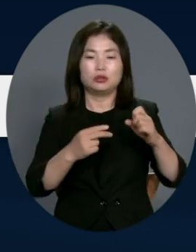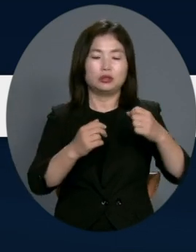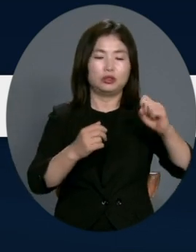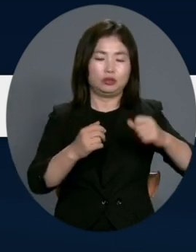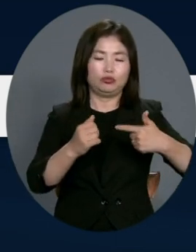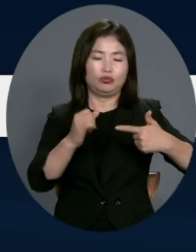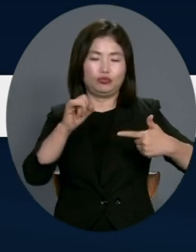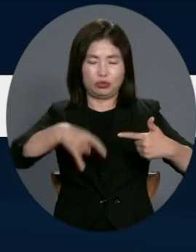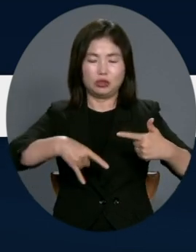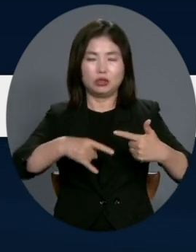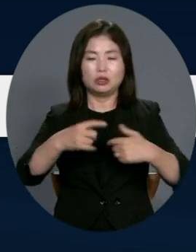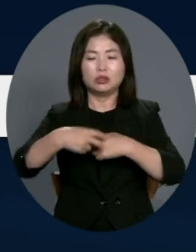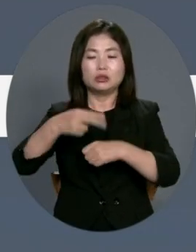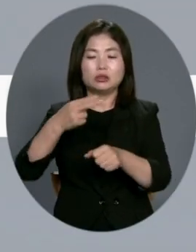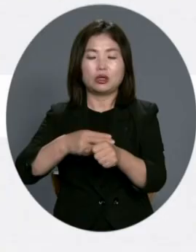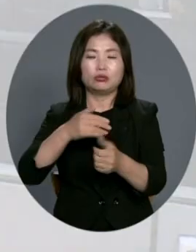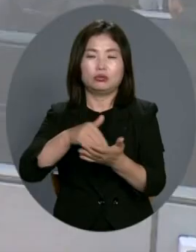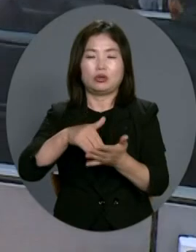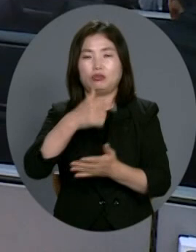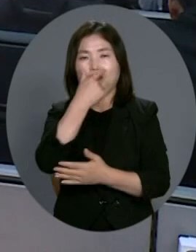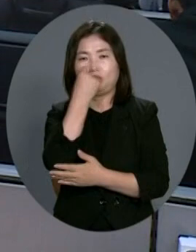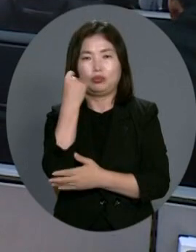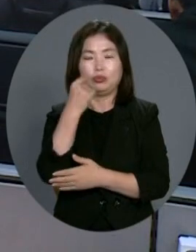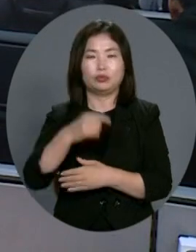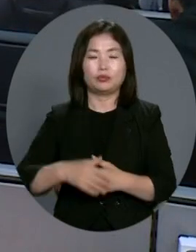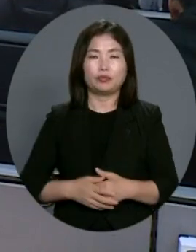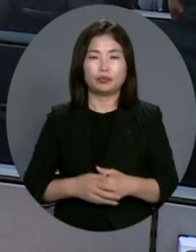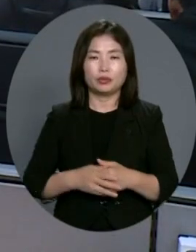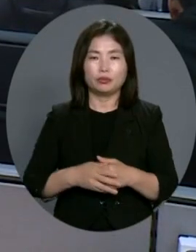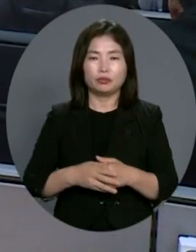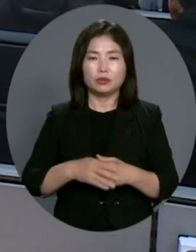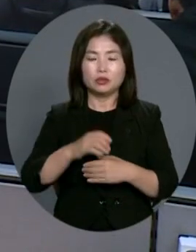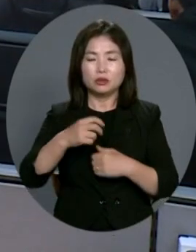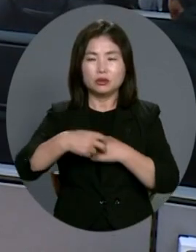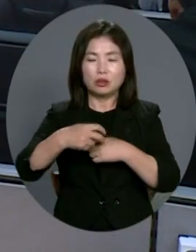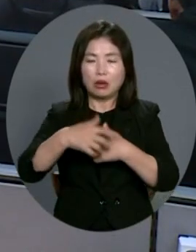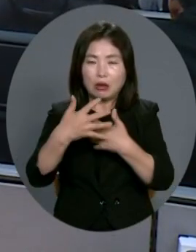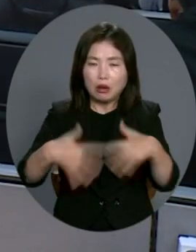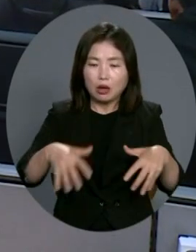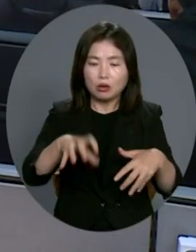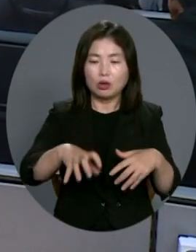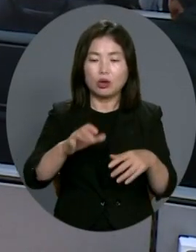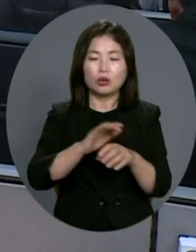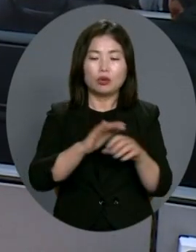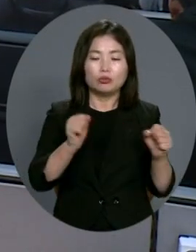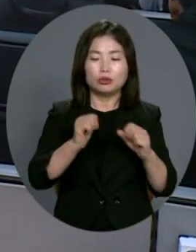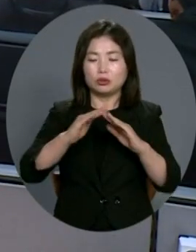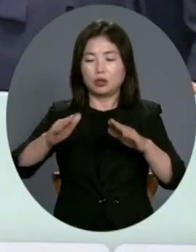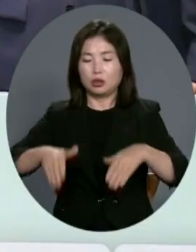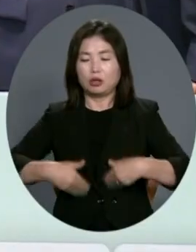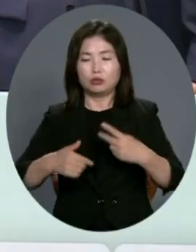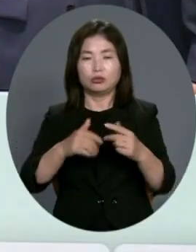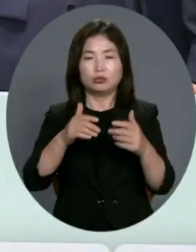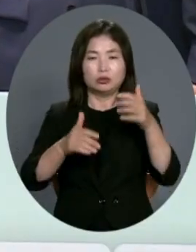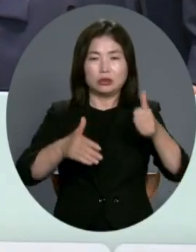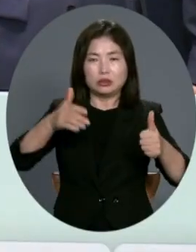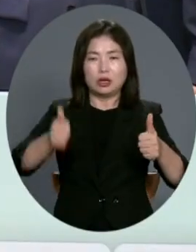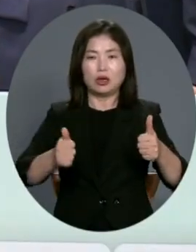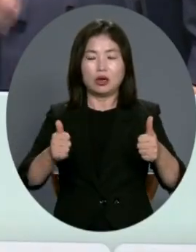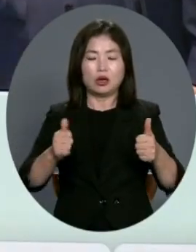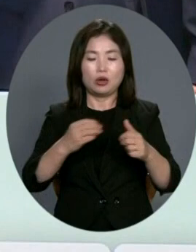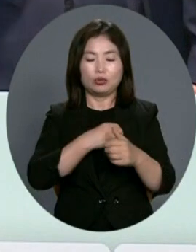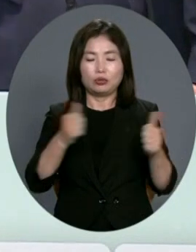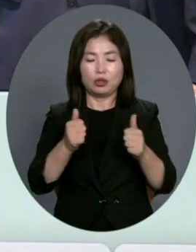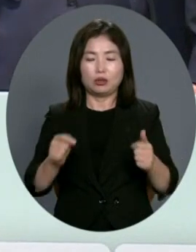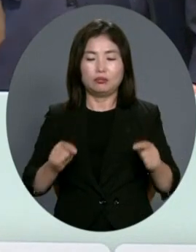최하위 수준입니다 최악의 의료 취약지로 꼽히는 경북과 전남 두 지자체가